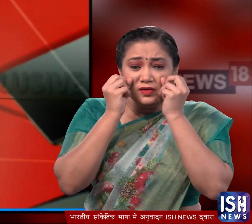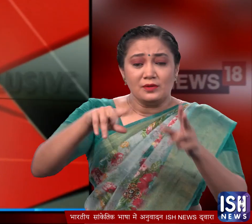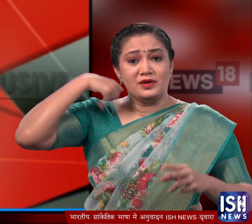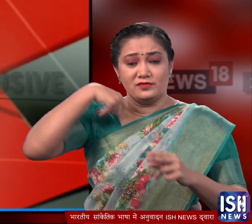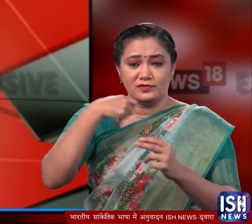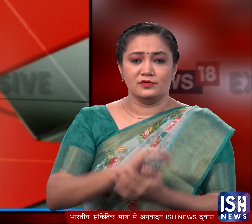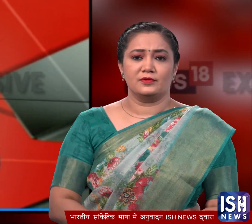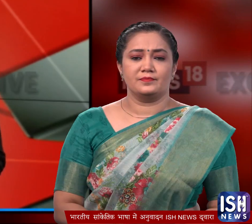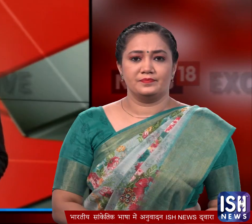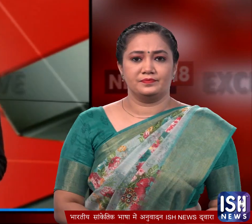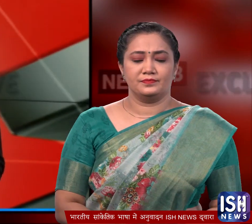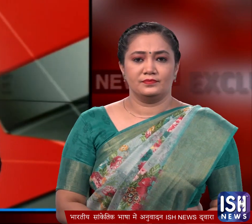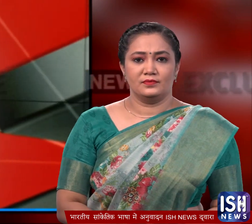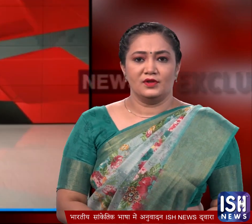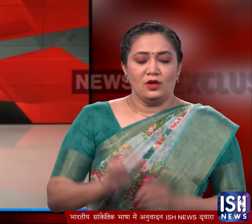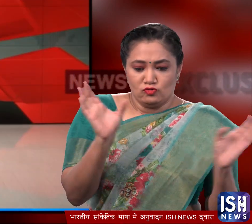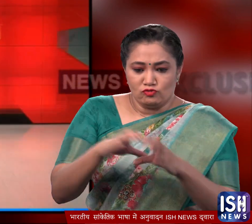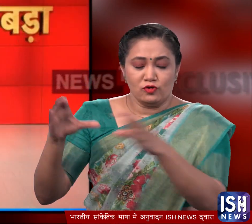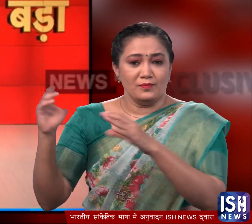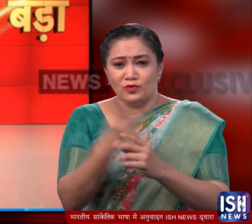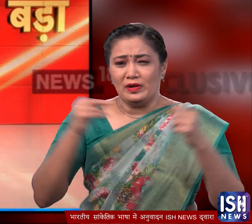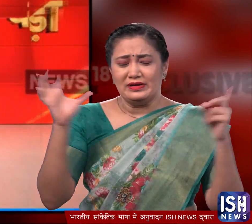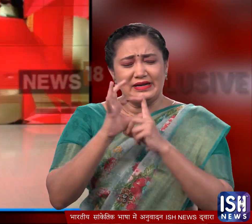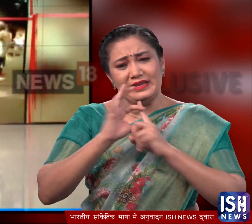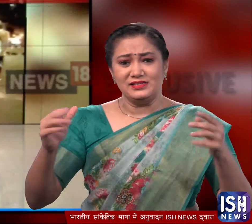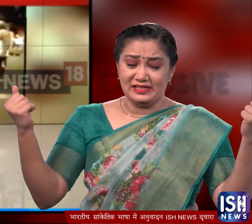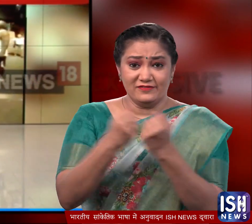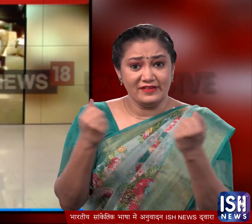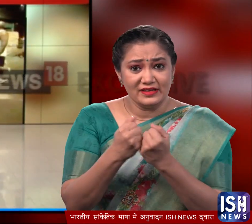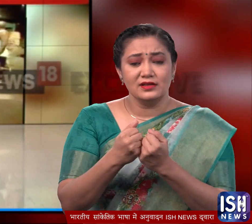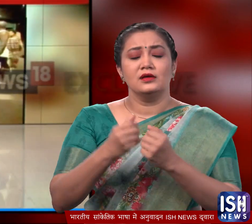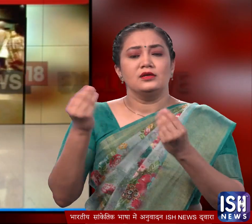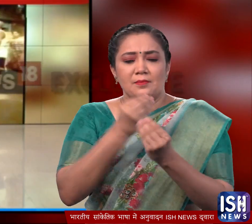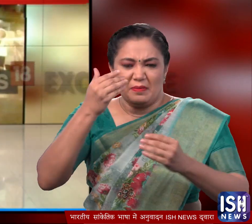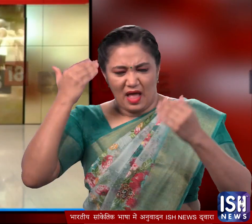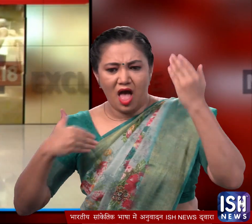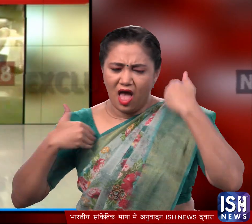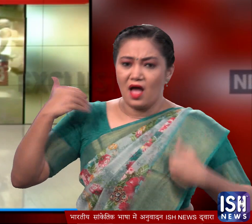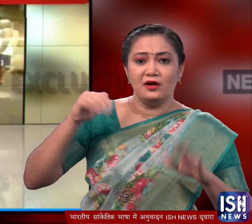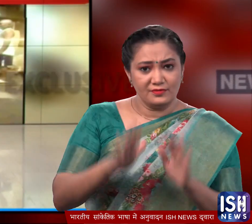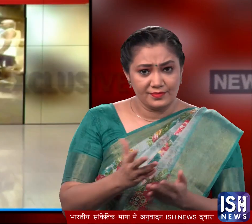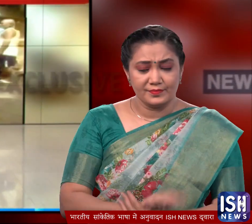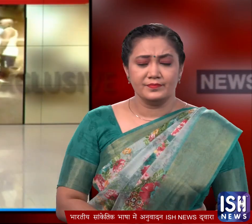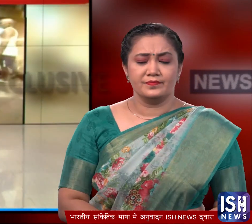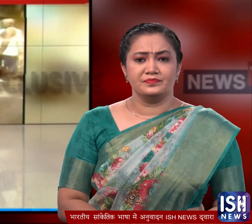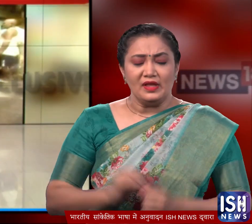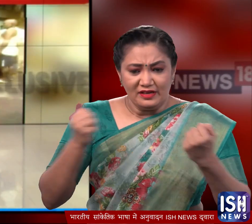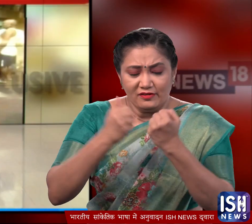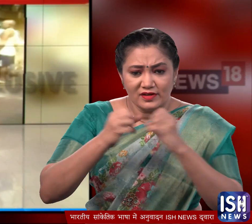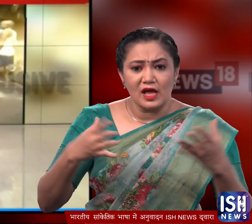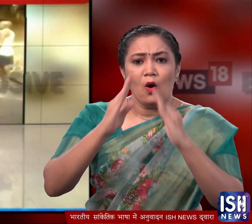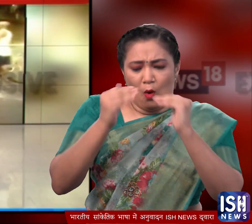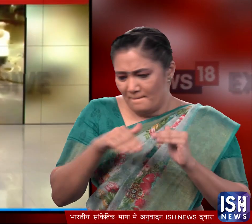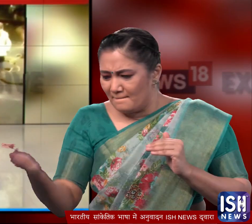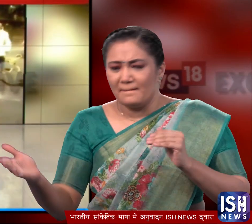रोंगटे खड़े कर देने वाला एक वीडियो सामने आया। वहां 2 पक्षों के बीच हिंसक झड़प हो गई, जिसमें कुछ लोग घायल हो गए। बताया गया कि हंगामे की शुरुआत